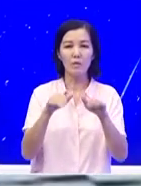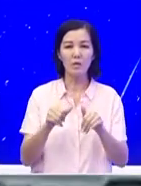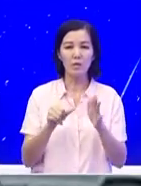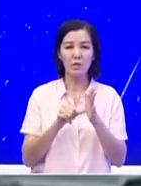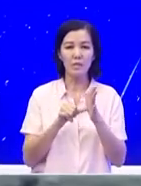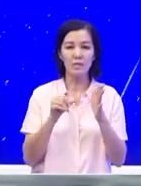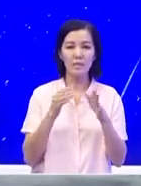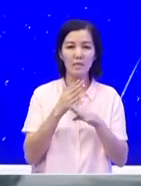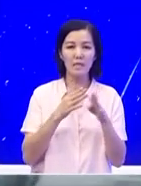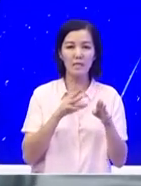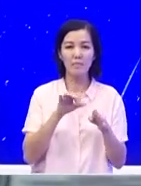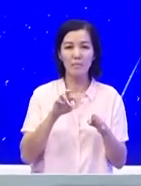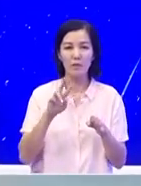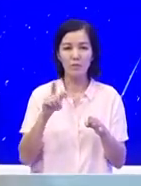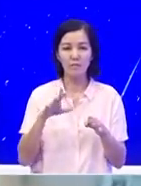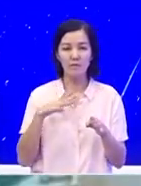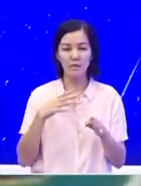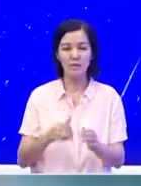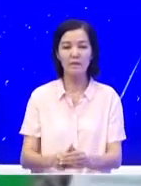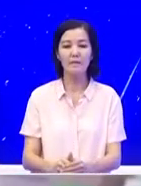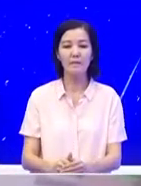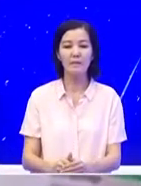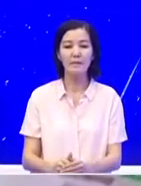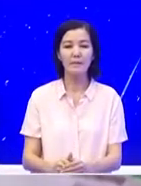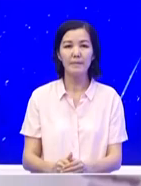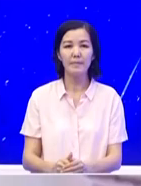превысила 16,5 миллионов тенге.